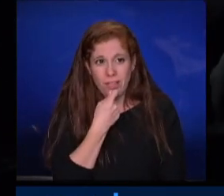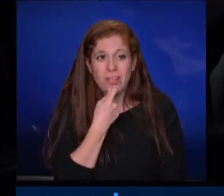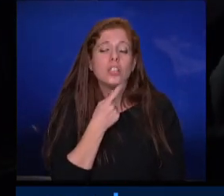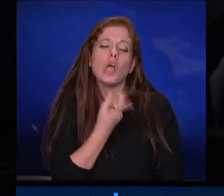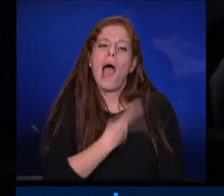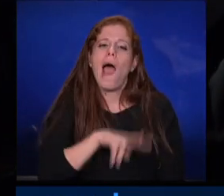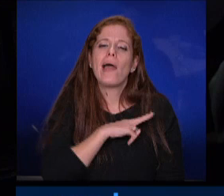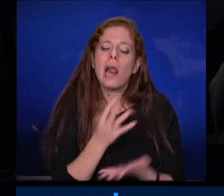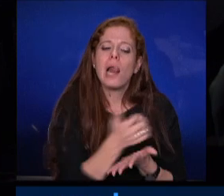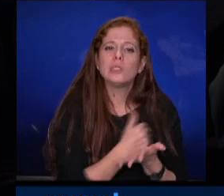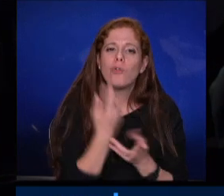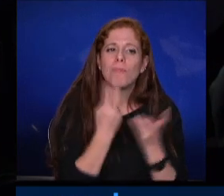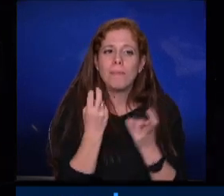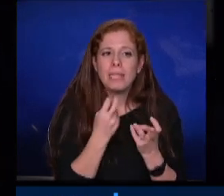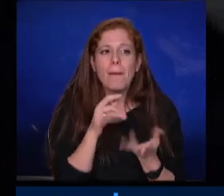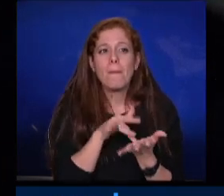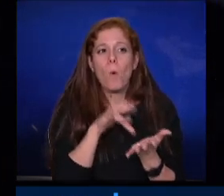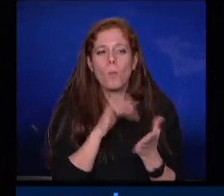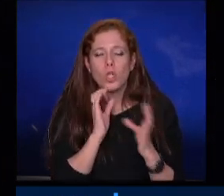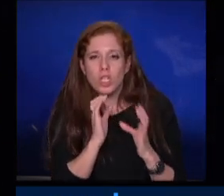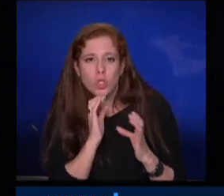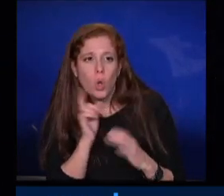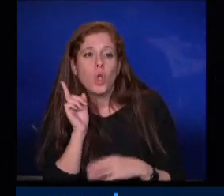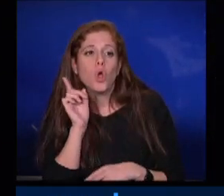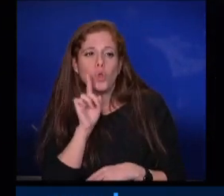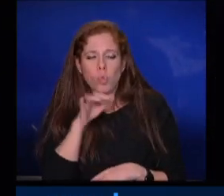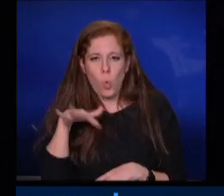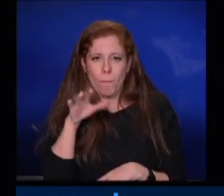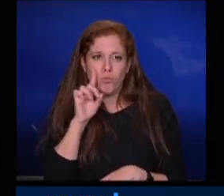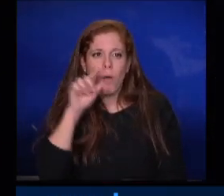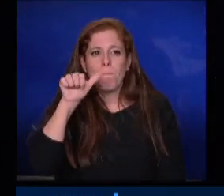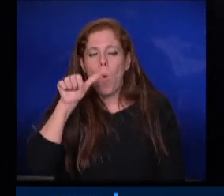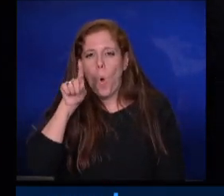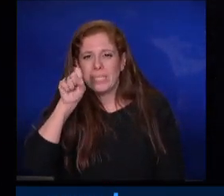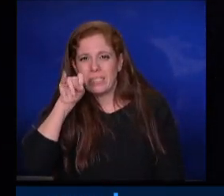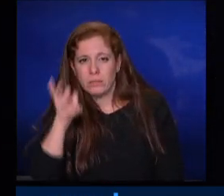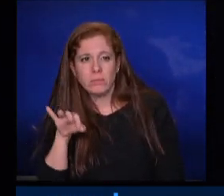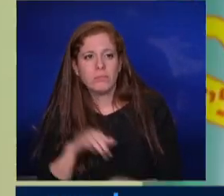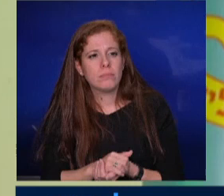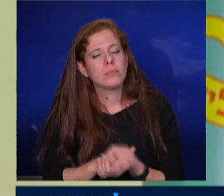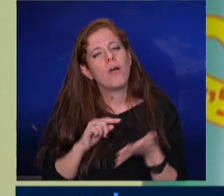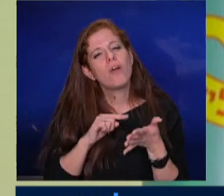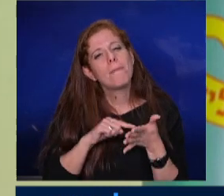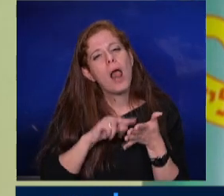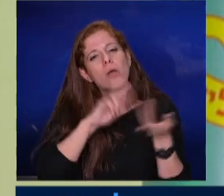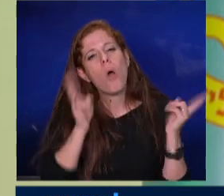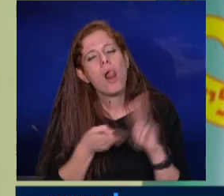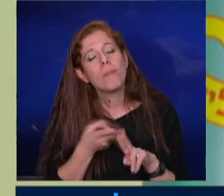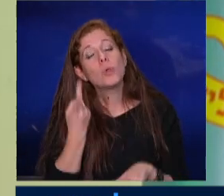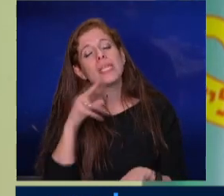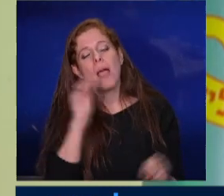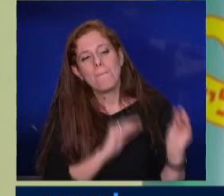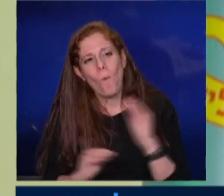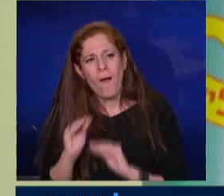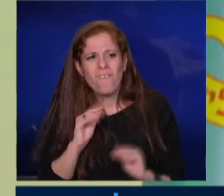מידע ממקורות תקשורתיים גלויים תחום המכונה אוסין דווקא משום שהעולם נהיה מורכב הרבה יותר